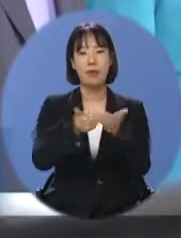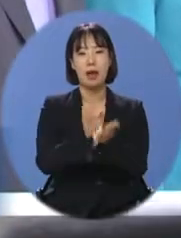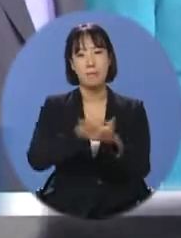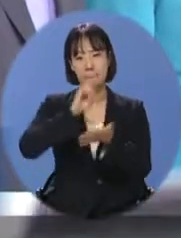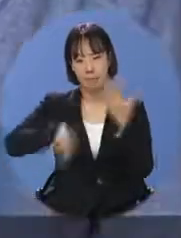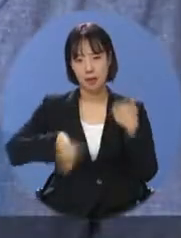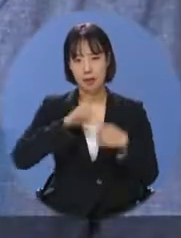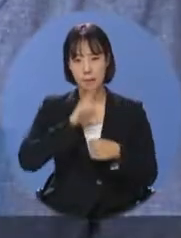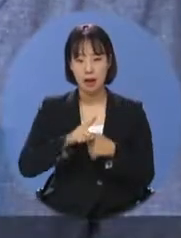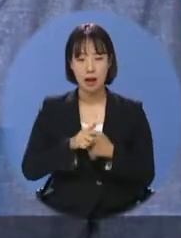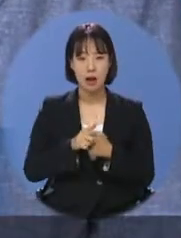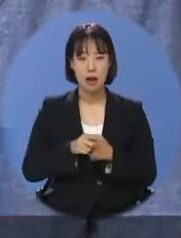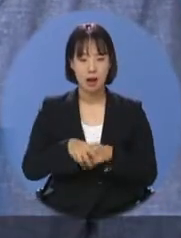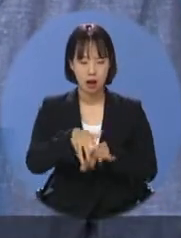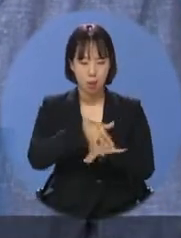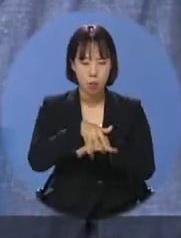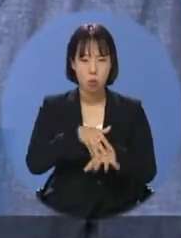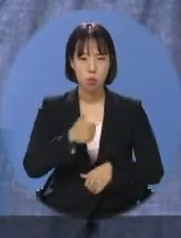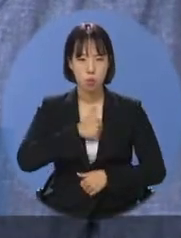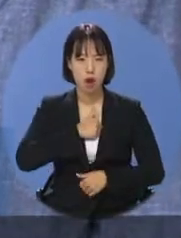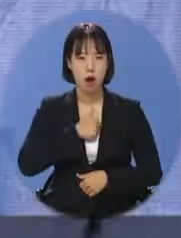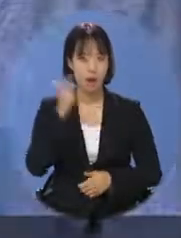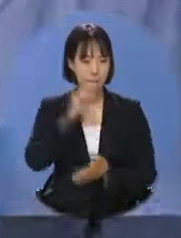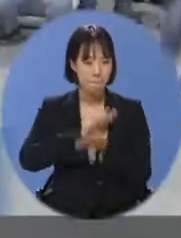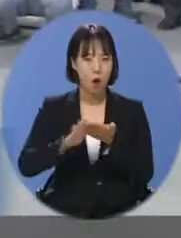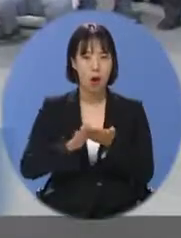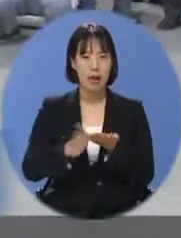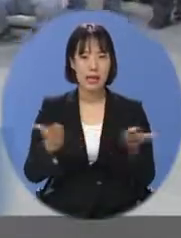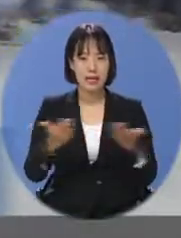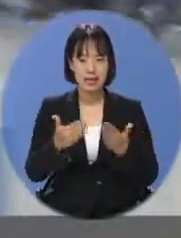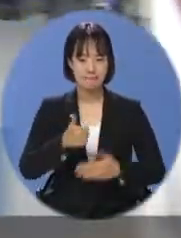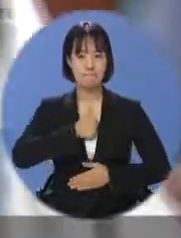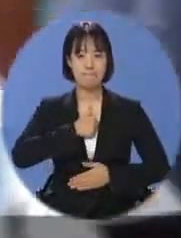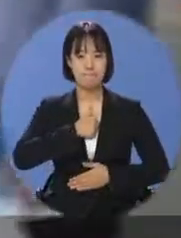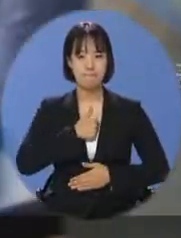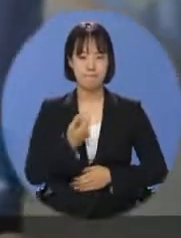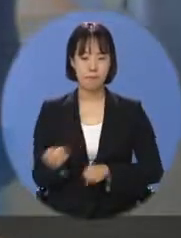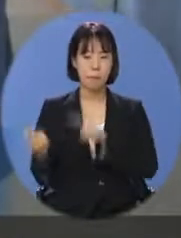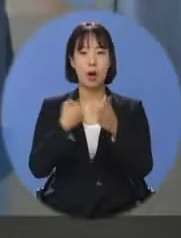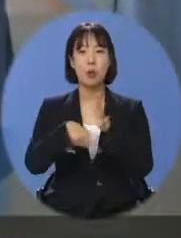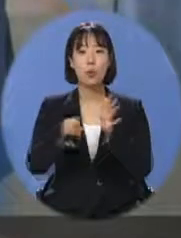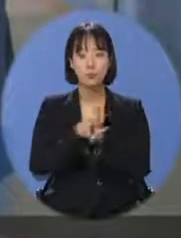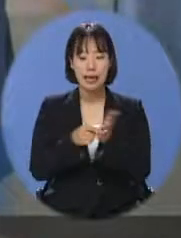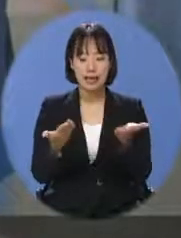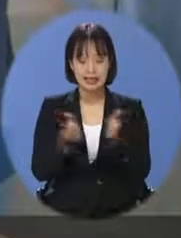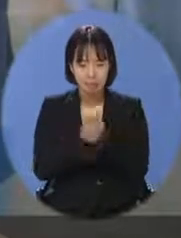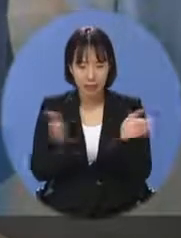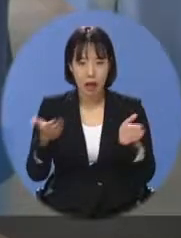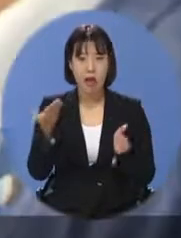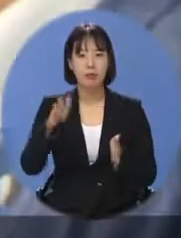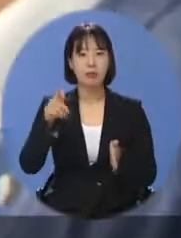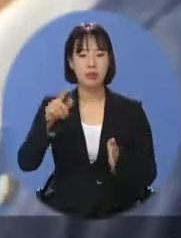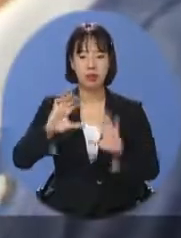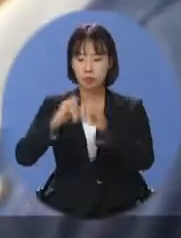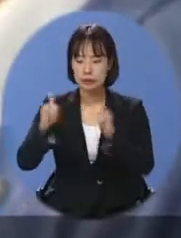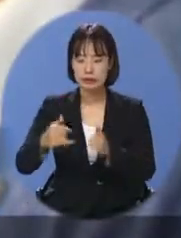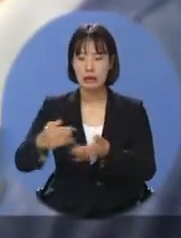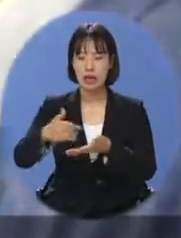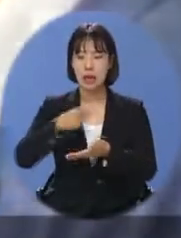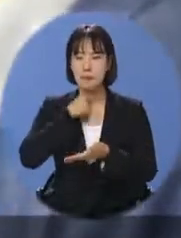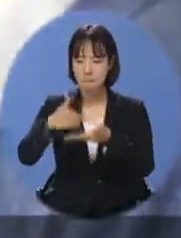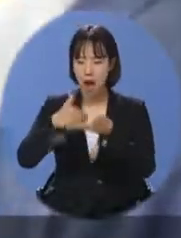계승한 민주세력의 정체성 확립과 평화세력의 자긍심을 회복하기 위해서 출발을 했으나 국민의 기대와 열망에